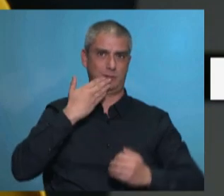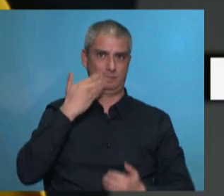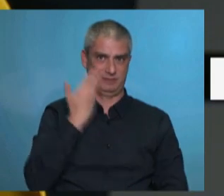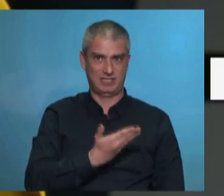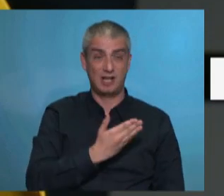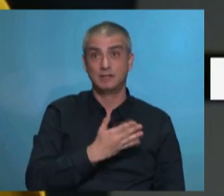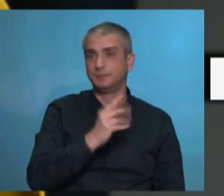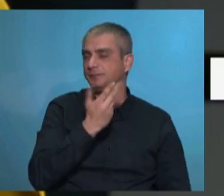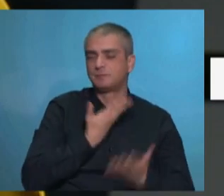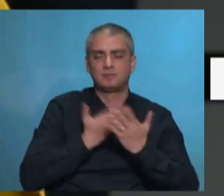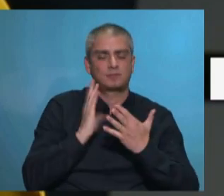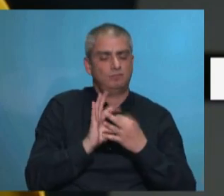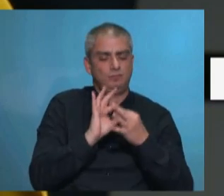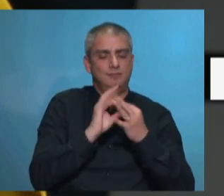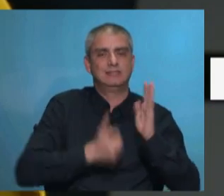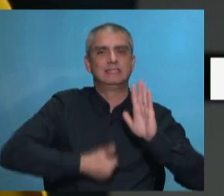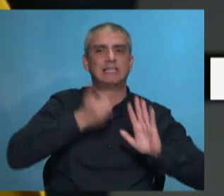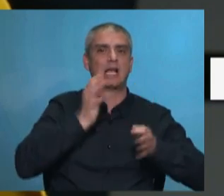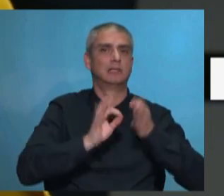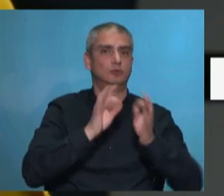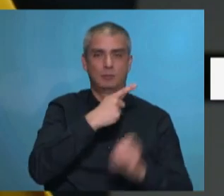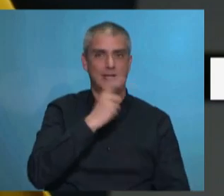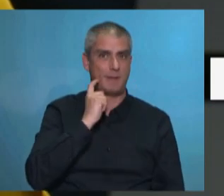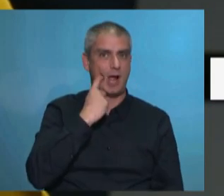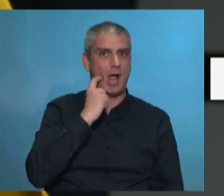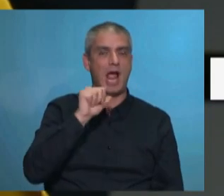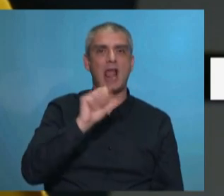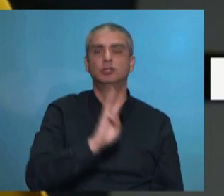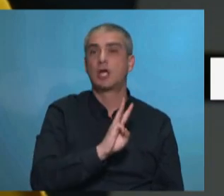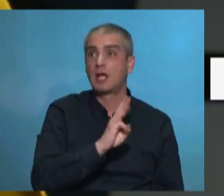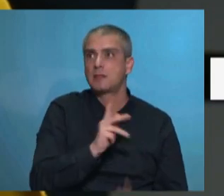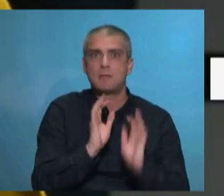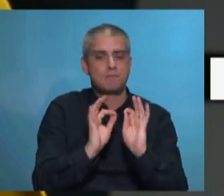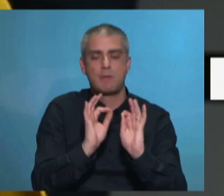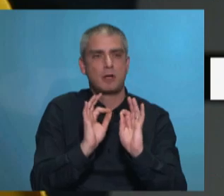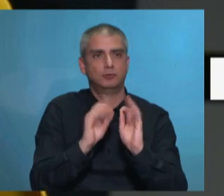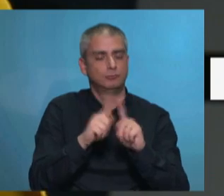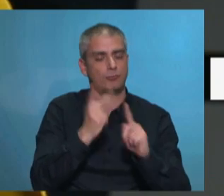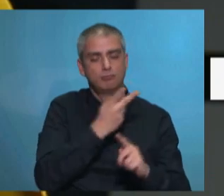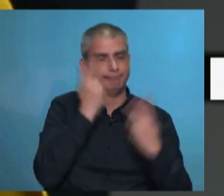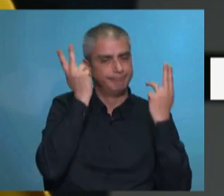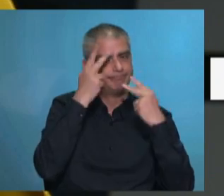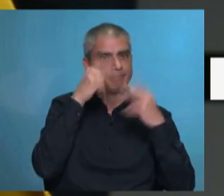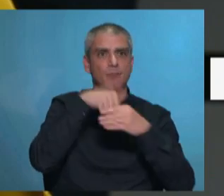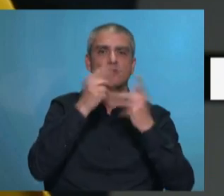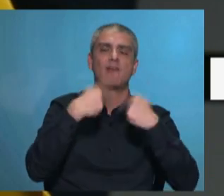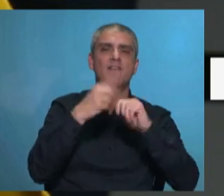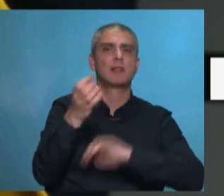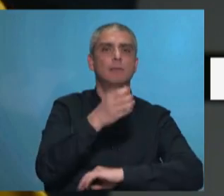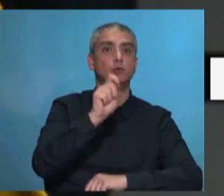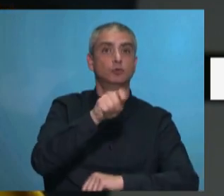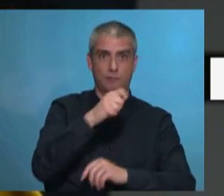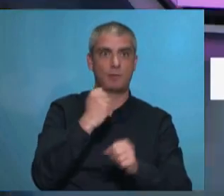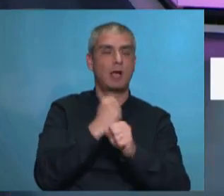עם יחסים מאוד קרובים לשרת המשפטים שקד, ממש סיכומים ביניהם בוועדה למינוי שופטים שהביאו